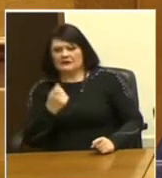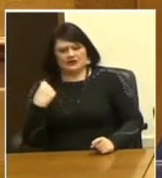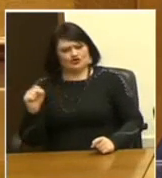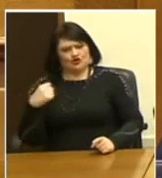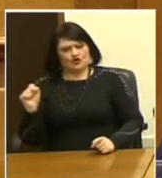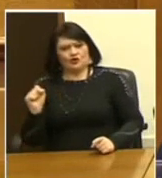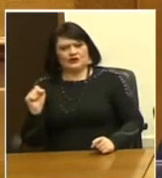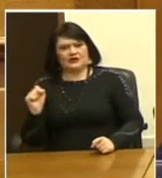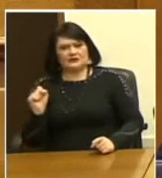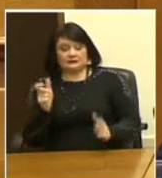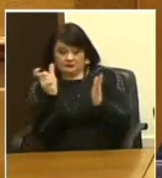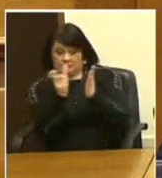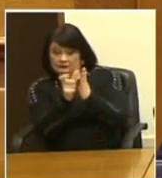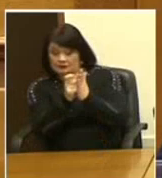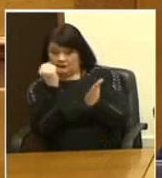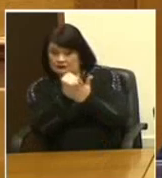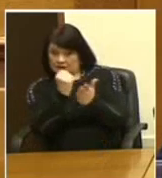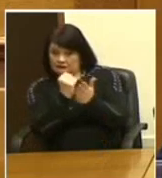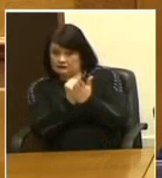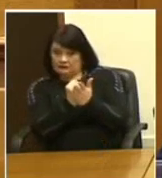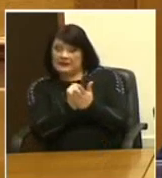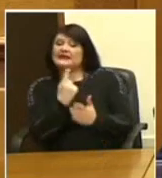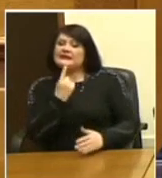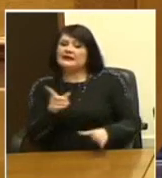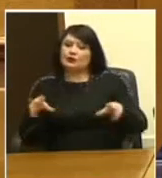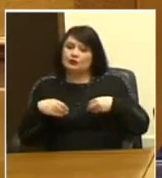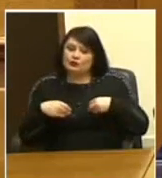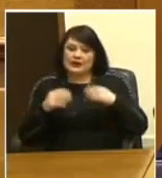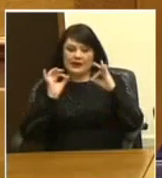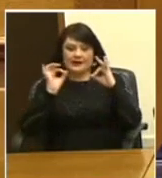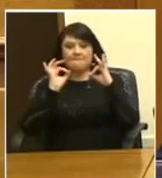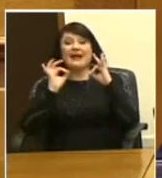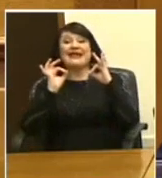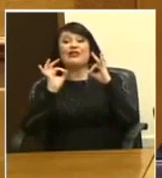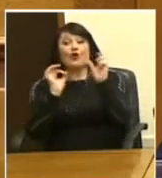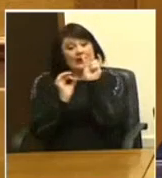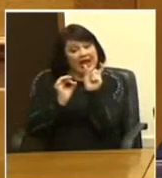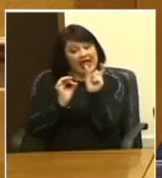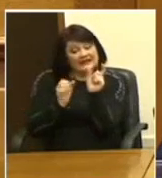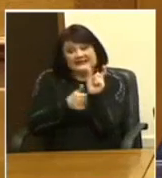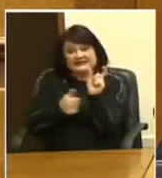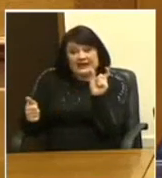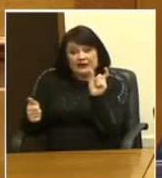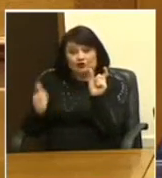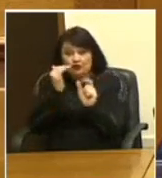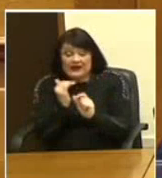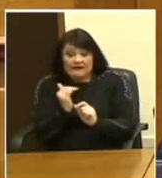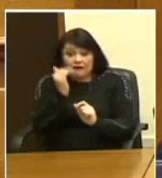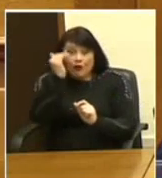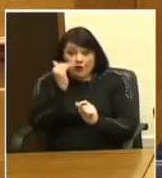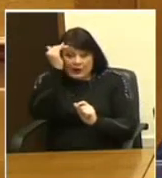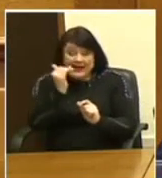άλλη, παρά μονάχα δεχτήκατε την αναφορά Μακεδόνες σκέτο, όχι τώρα που θα λέμε πολίτες της